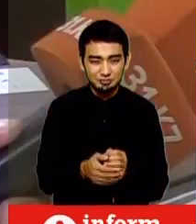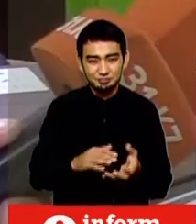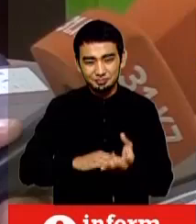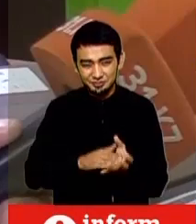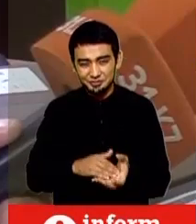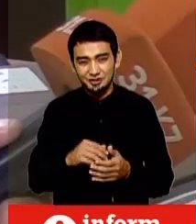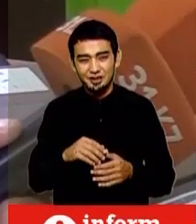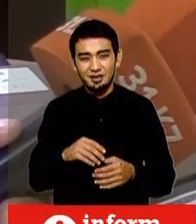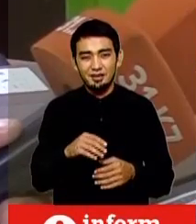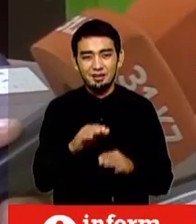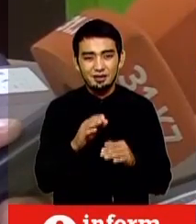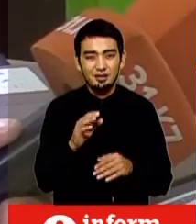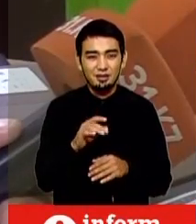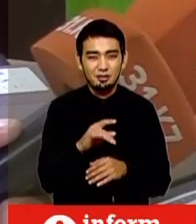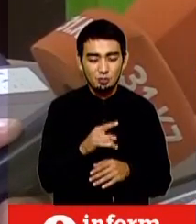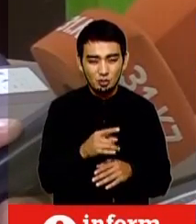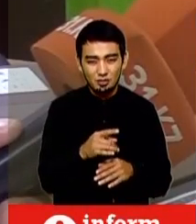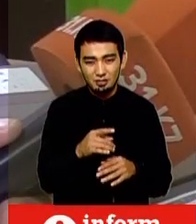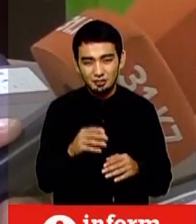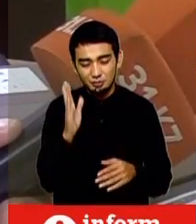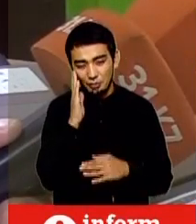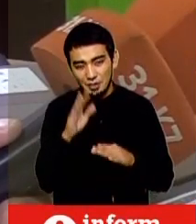жуатын, балалардың төсек орын жуатын порошоктар